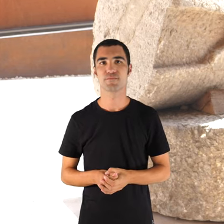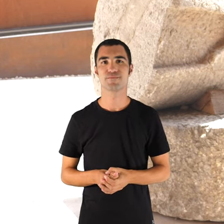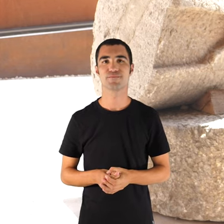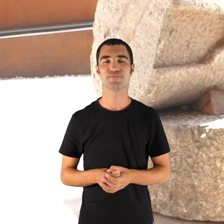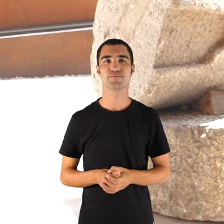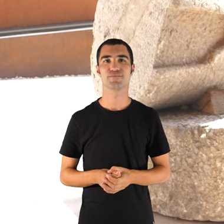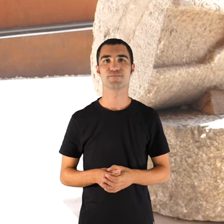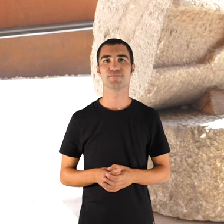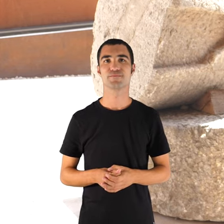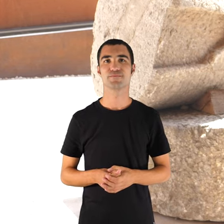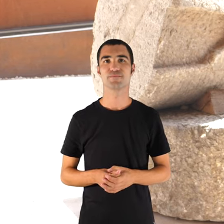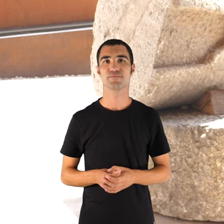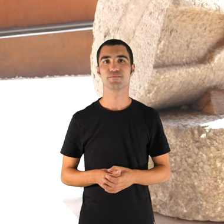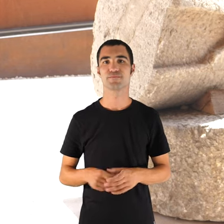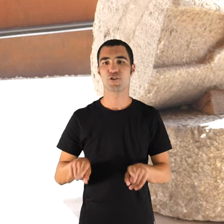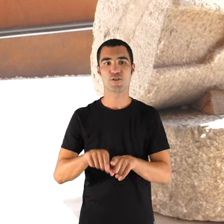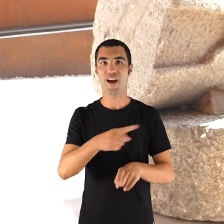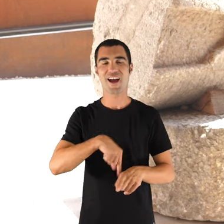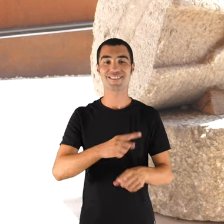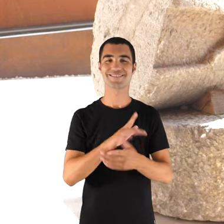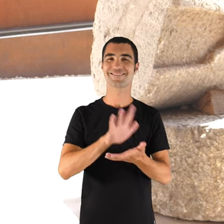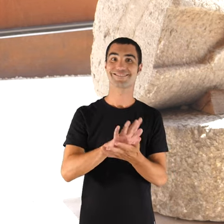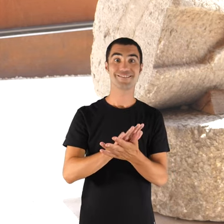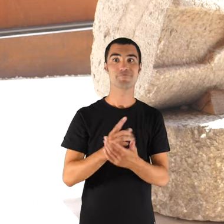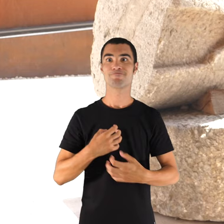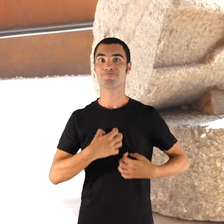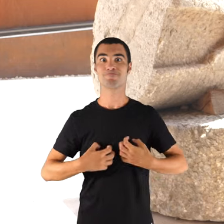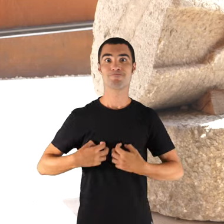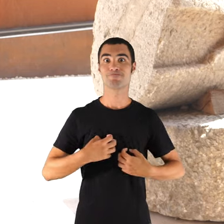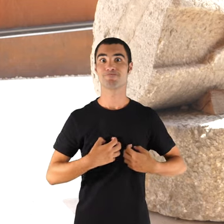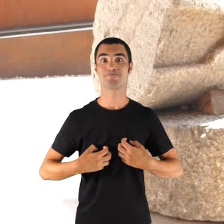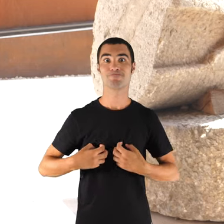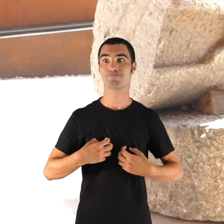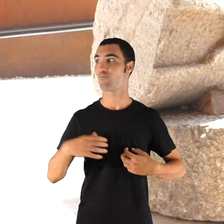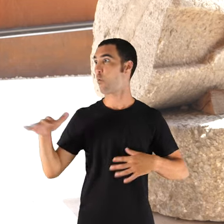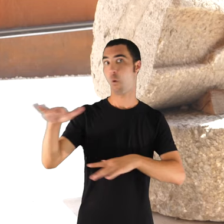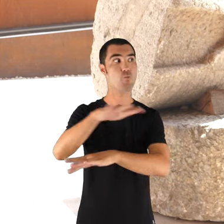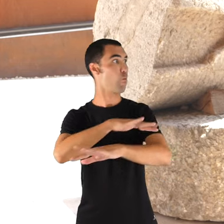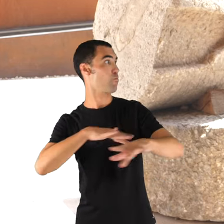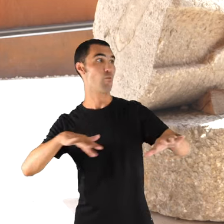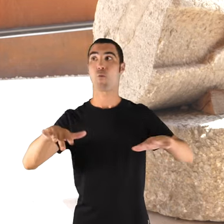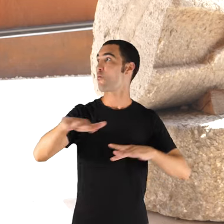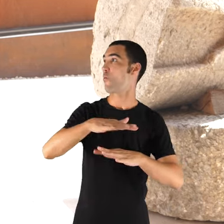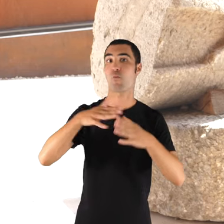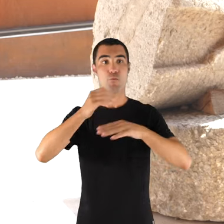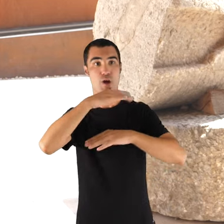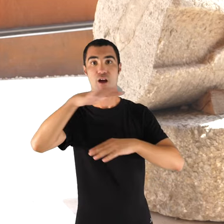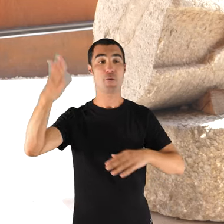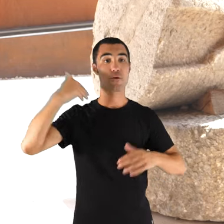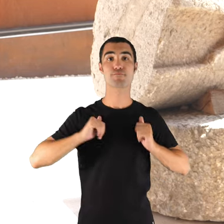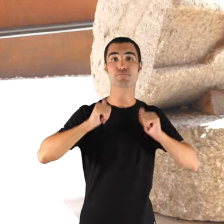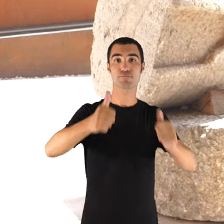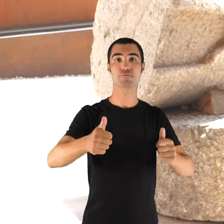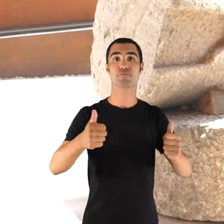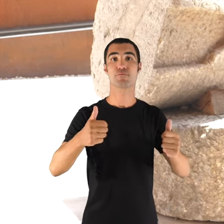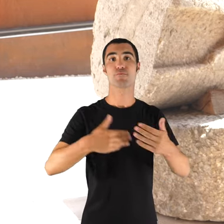És una intranquil·litat que estàs allà. Entestant, quan vaig començar amb Antoni Blau, pues, per a